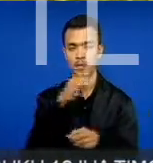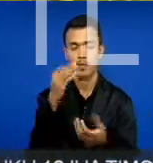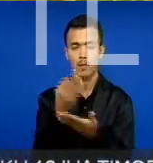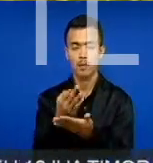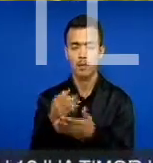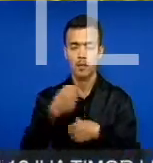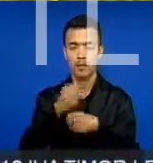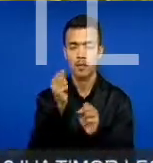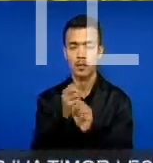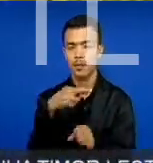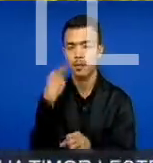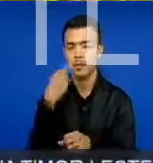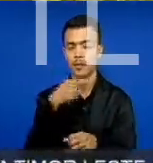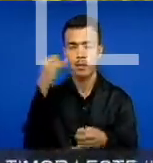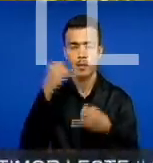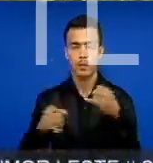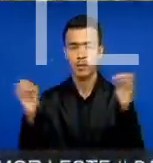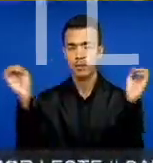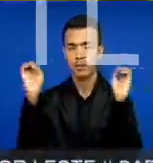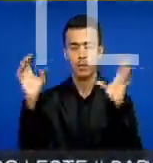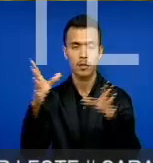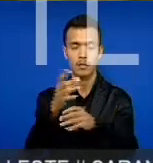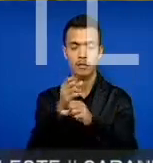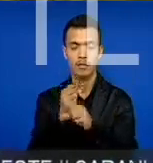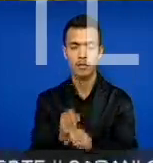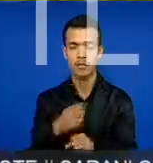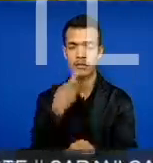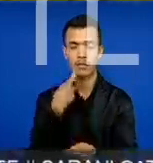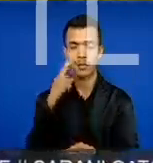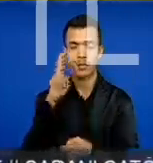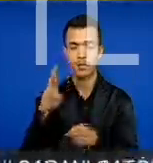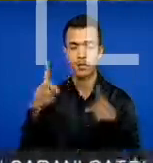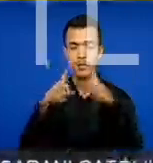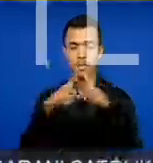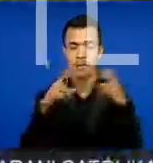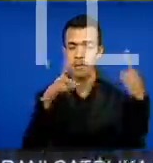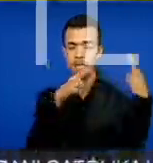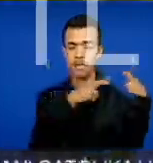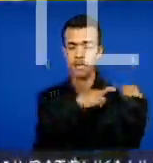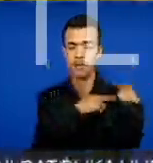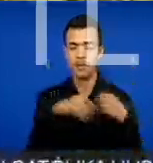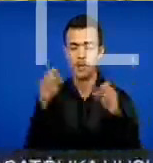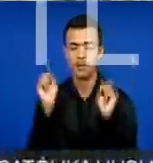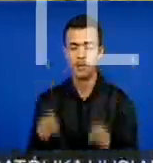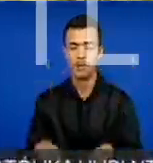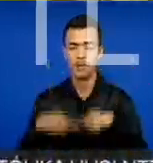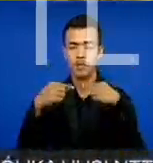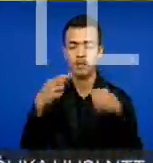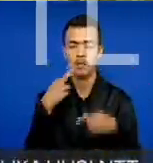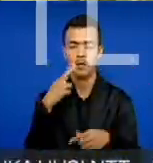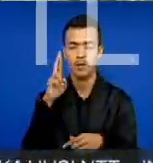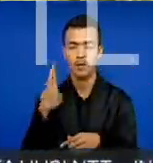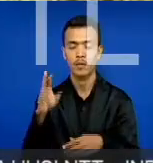mai beto ikus lakon sege kuileta. Nia rekomenda ba parte kompetenti atu bele fosolu saun